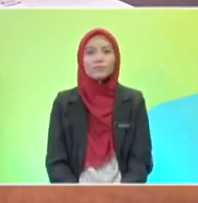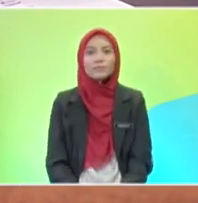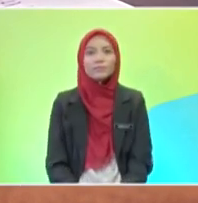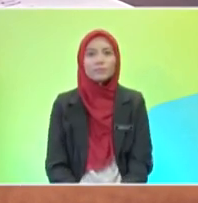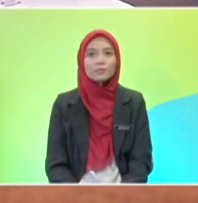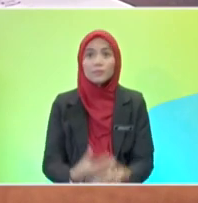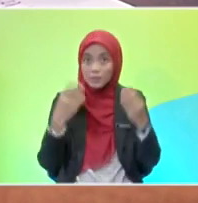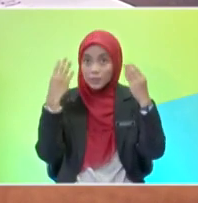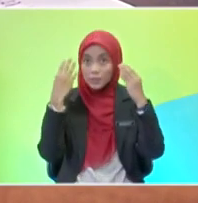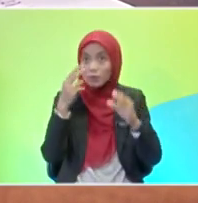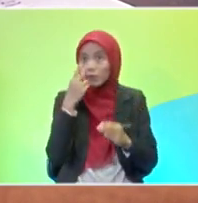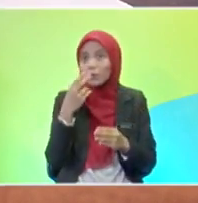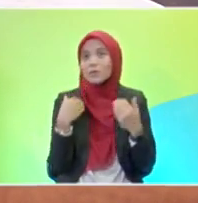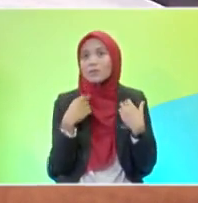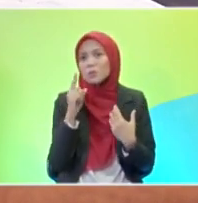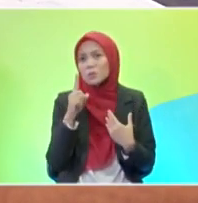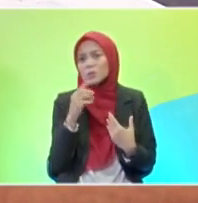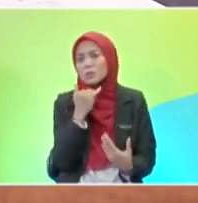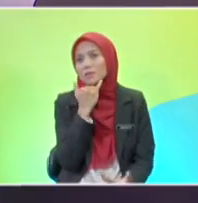ada satu